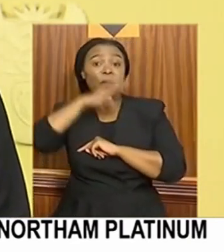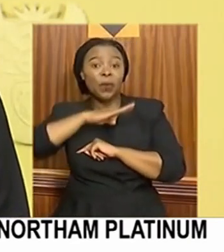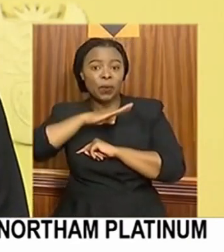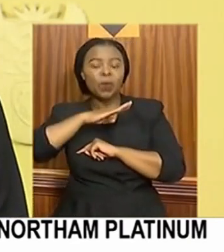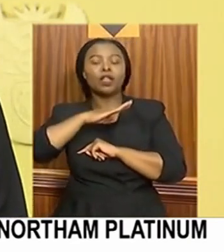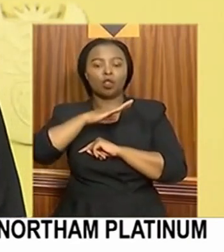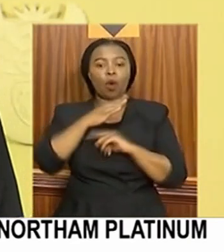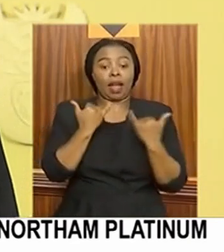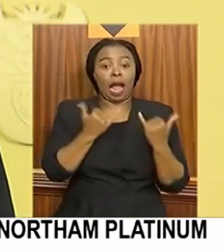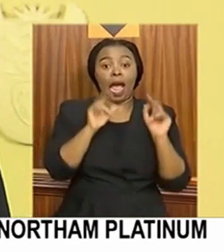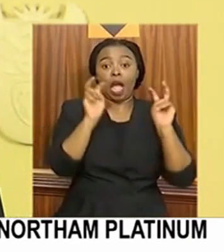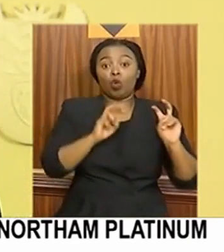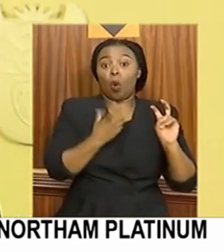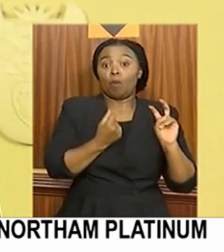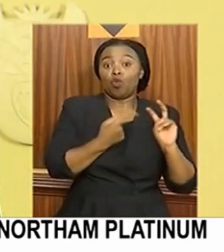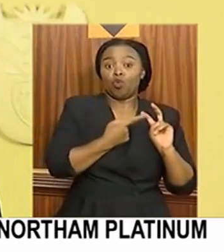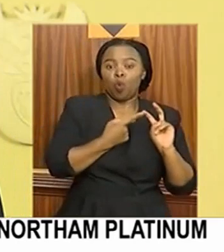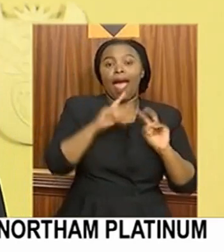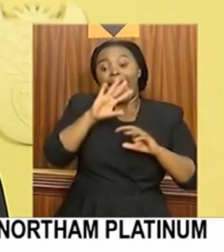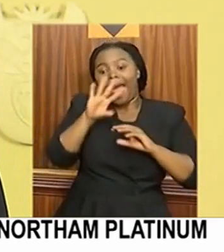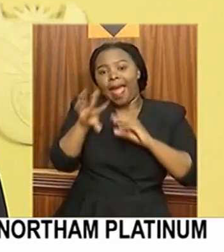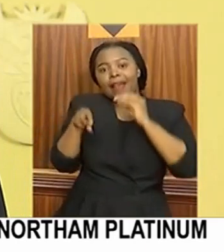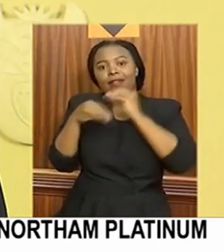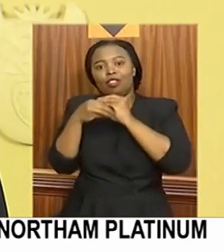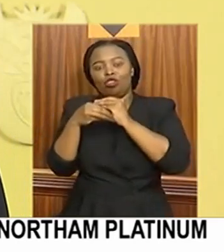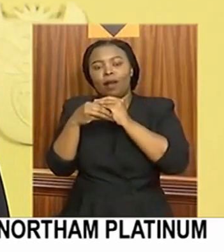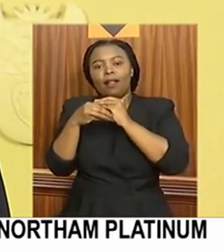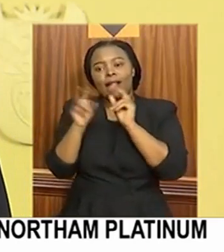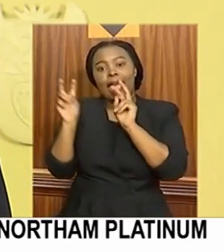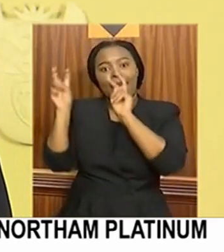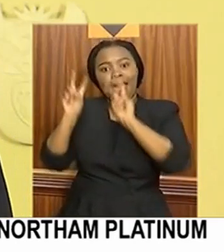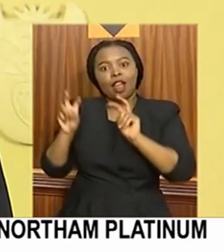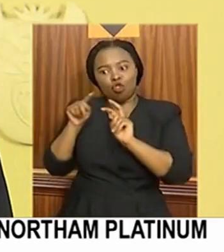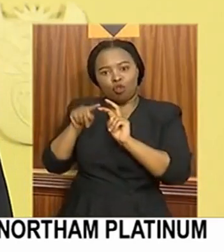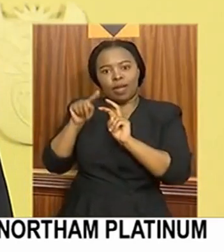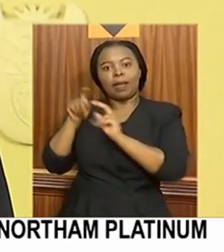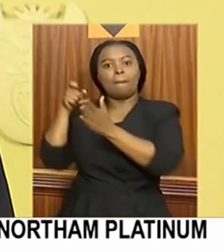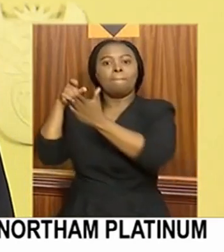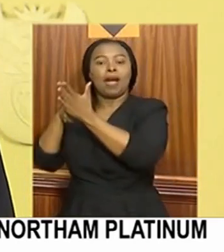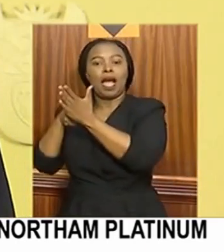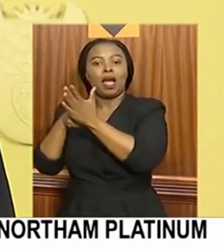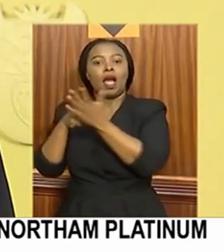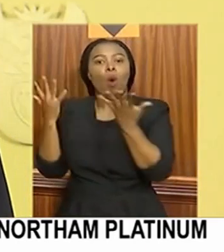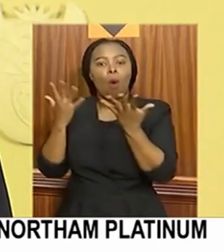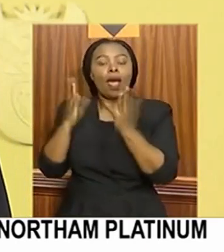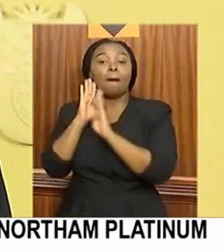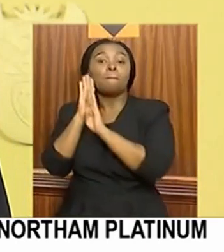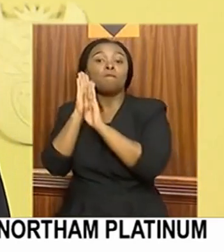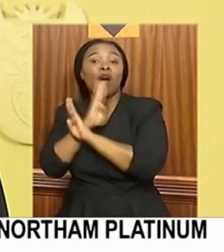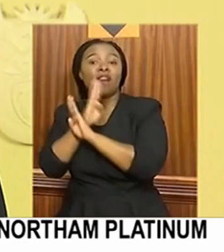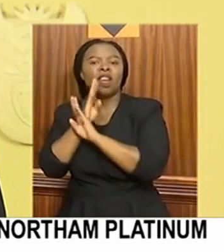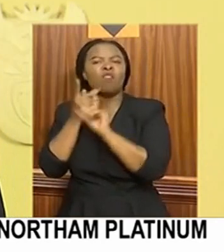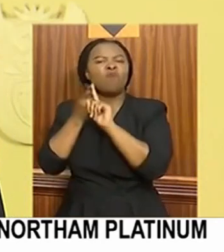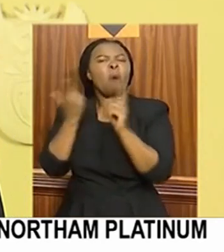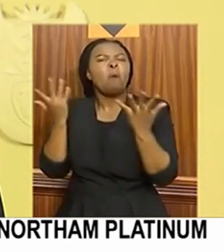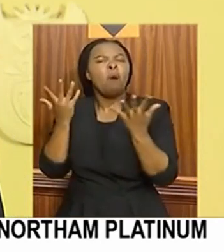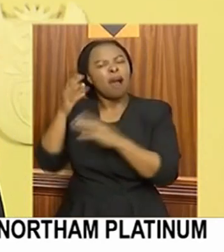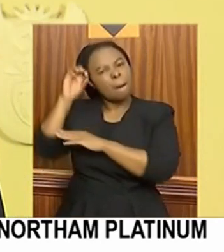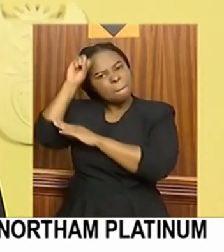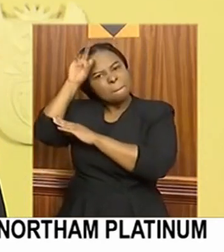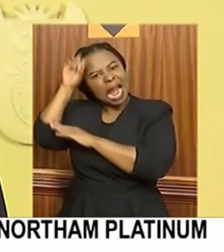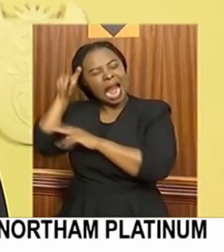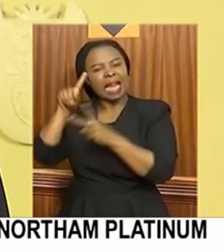also purchase additional energy from existing private generators such as mines,